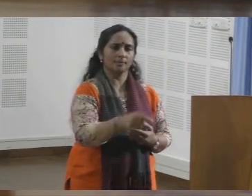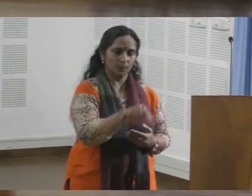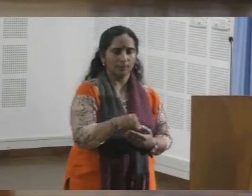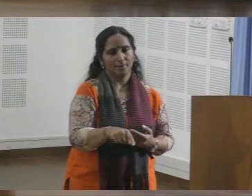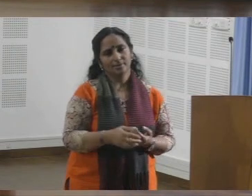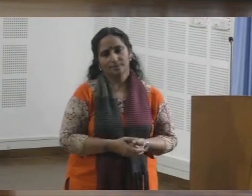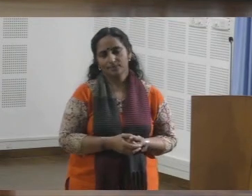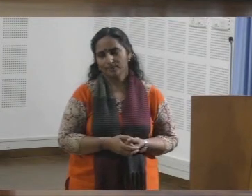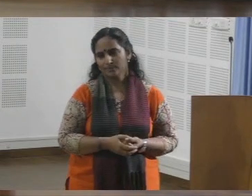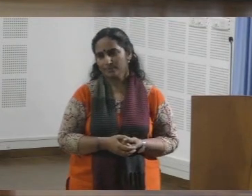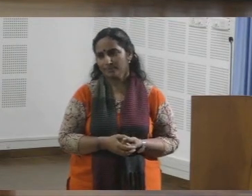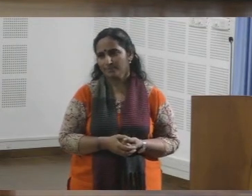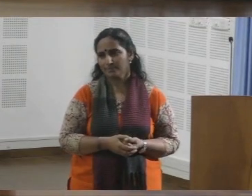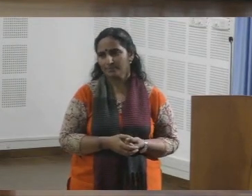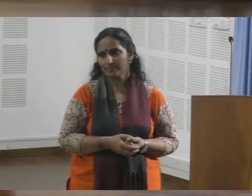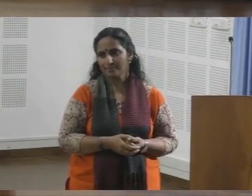കൊടുത്തത്.